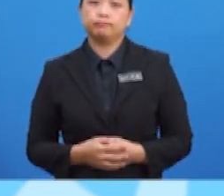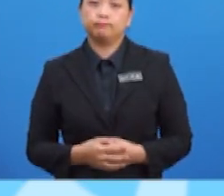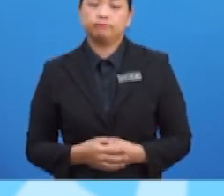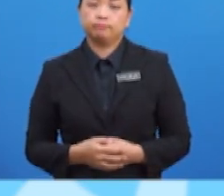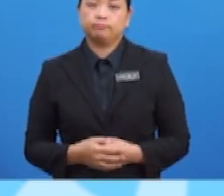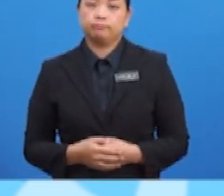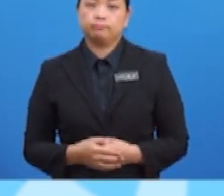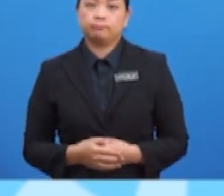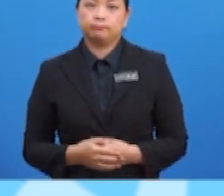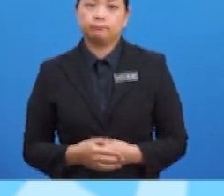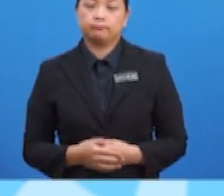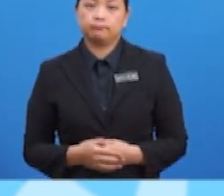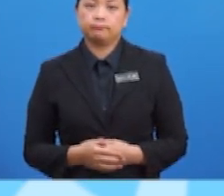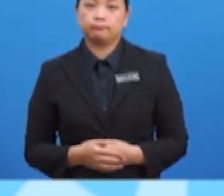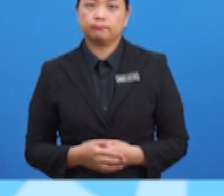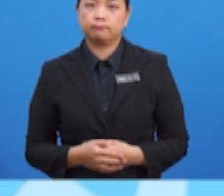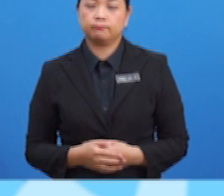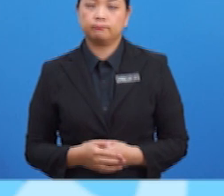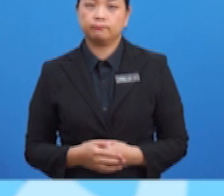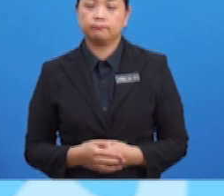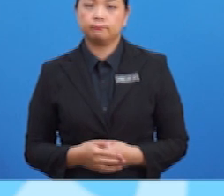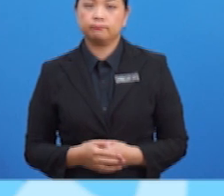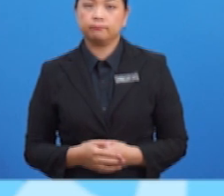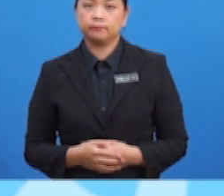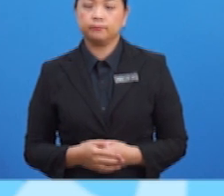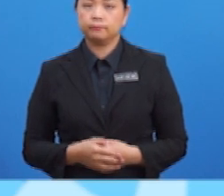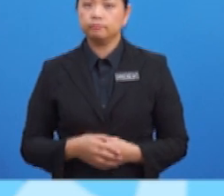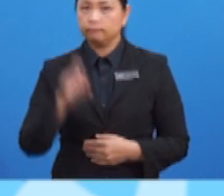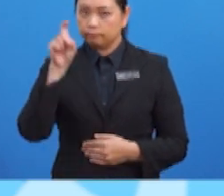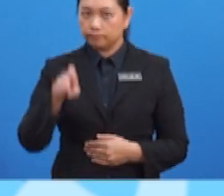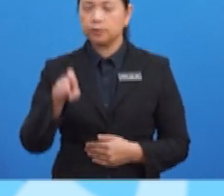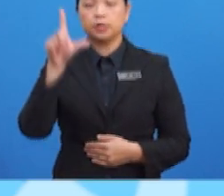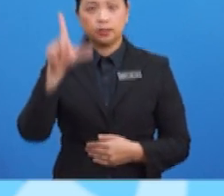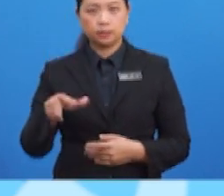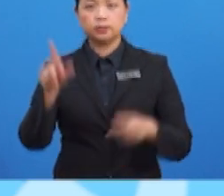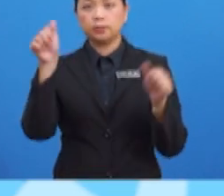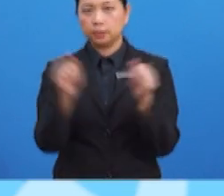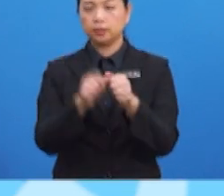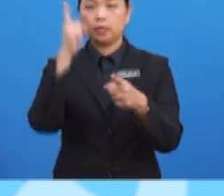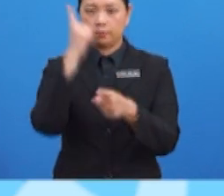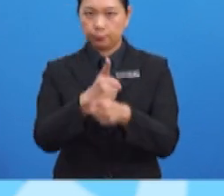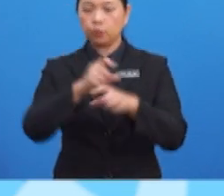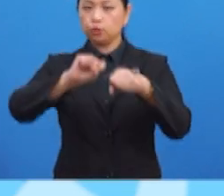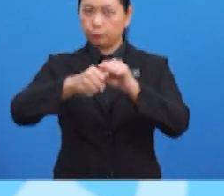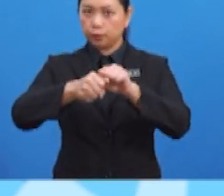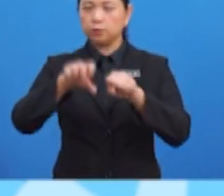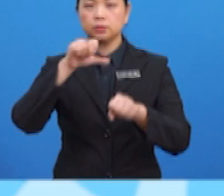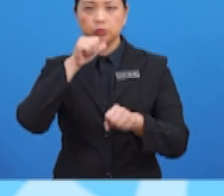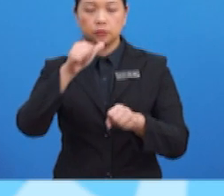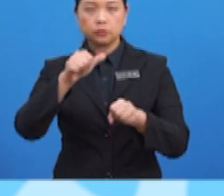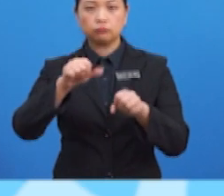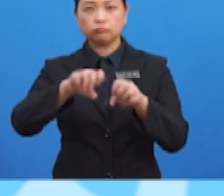sistem. Hos perlu disambung dengan betul supaya tidak berlakunya kebocoran.